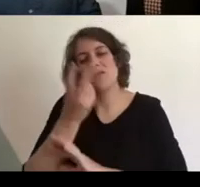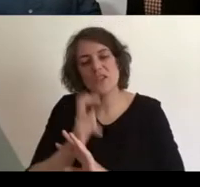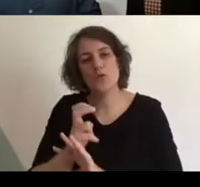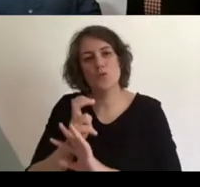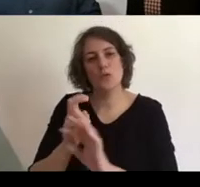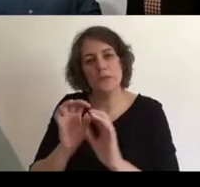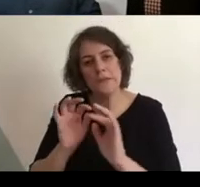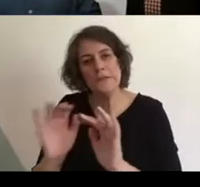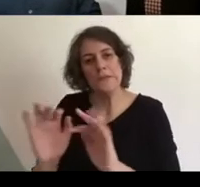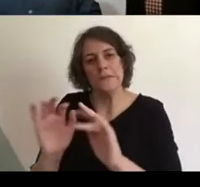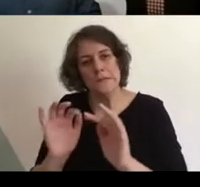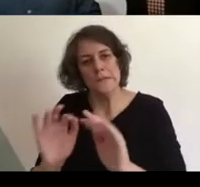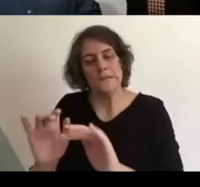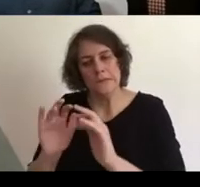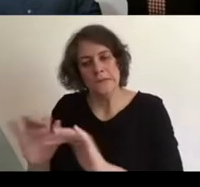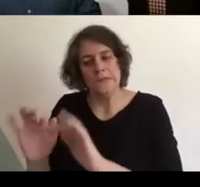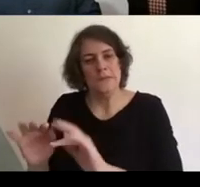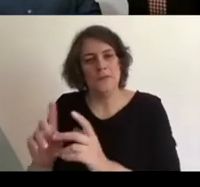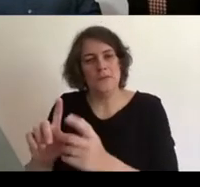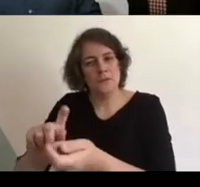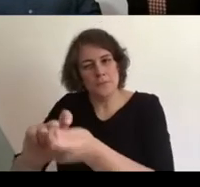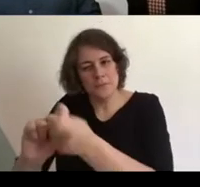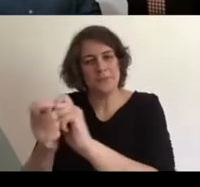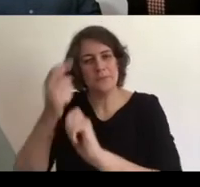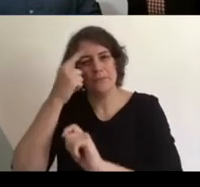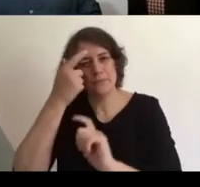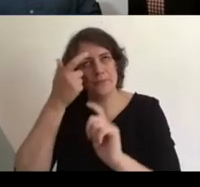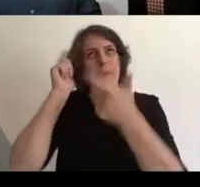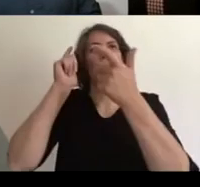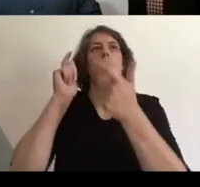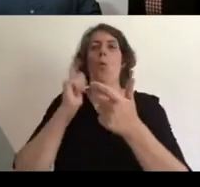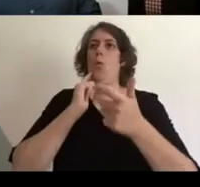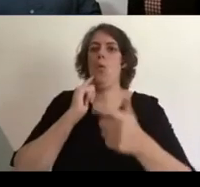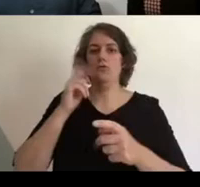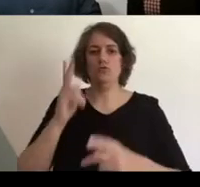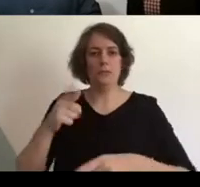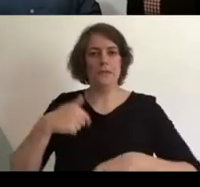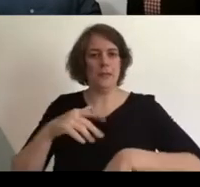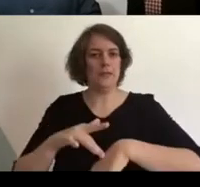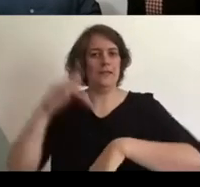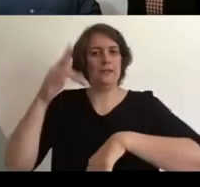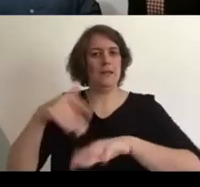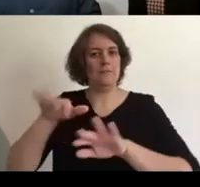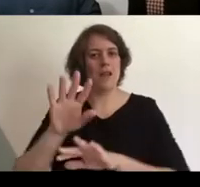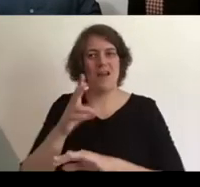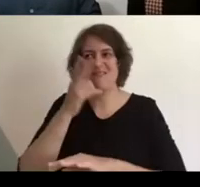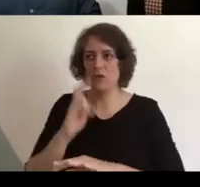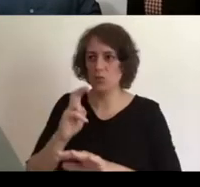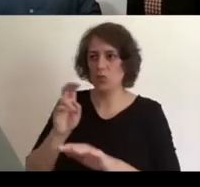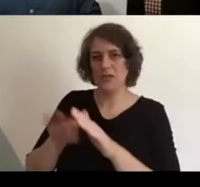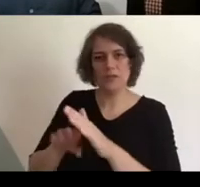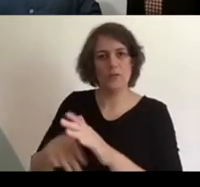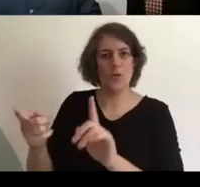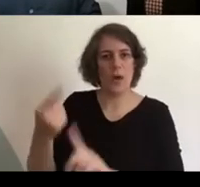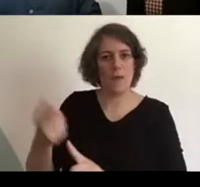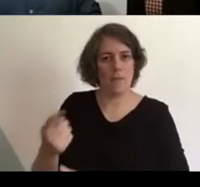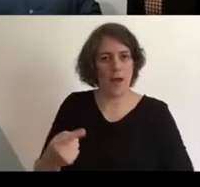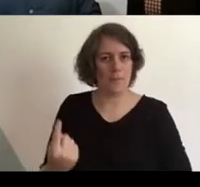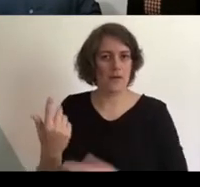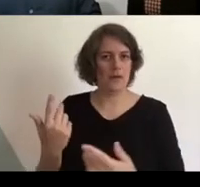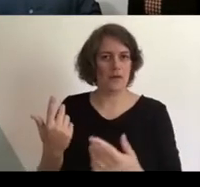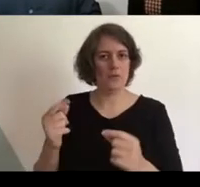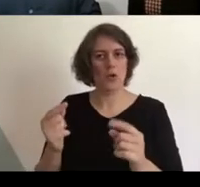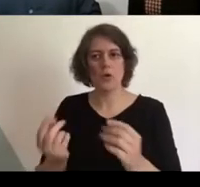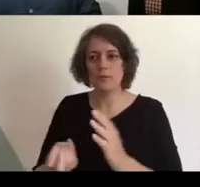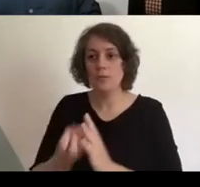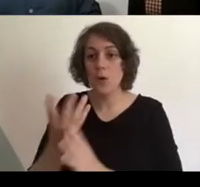möglich ein Diskriminierungsbewusstsein bei allen Menschen, aber auch bei allen Verantwortlichen, also Führungsverantwortlichen